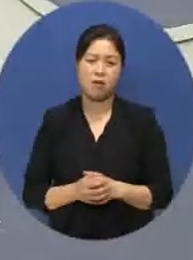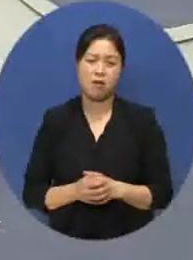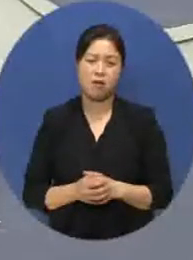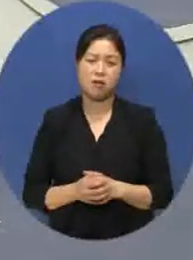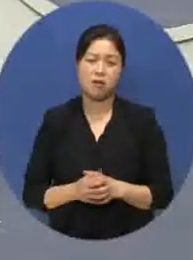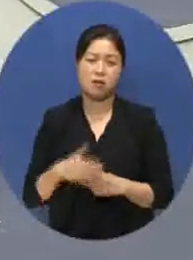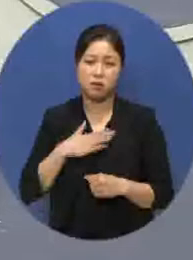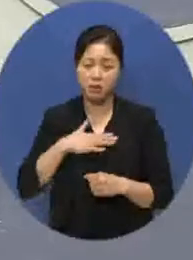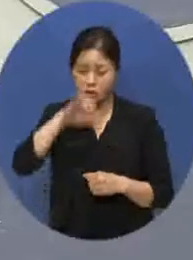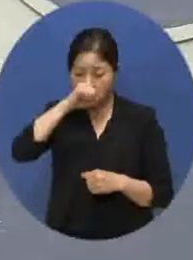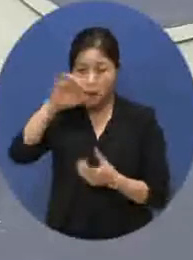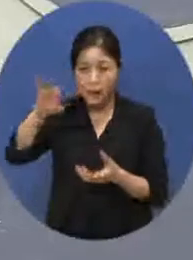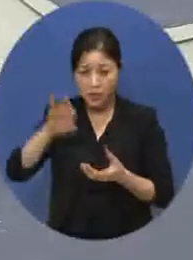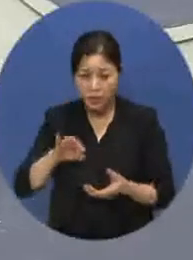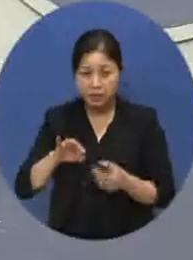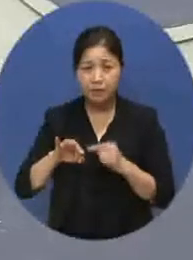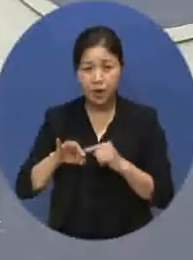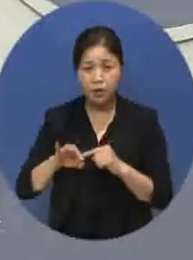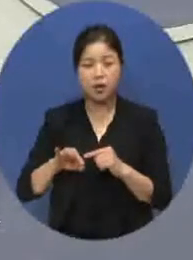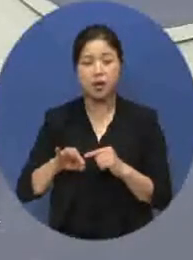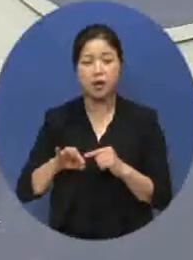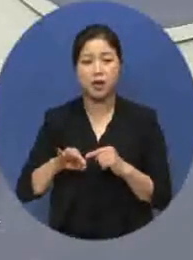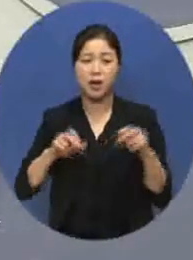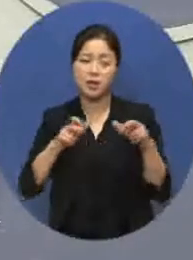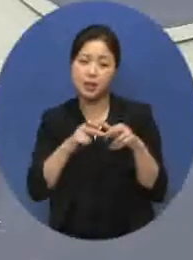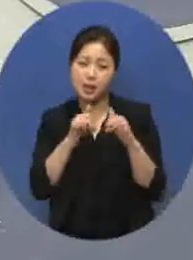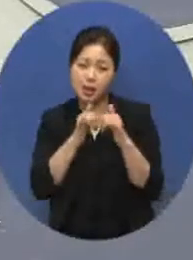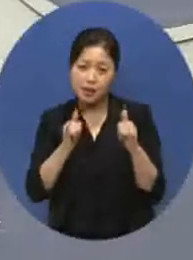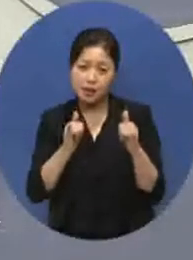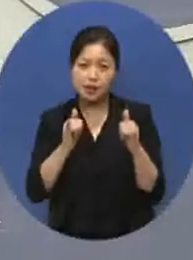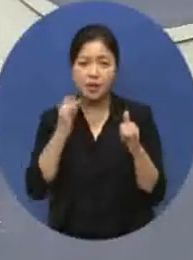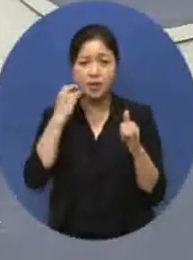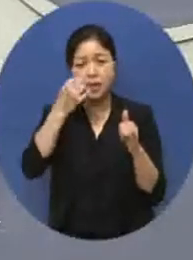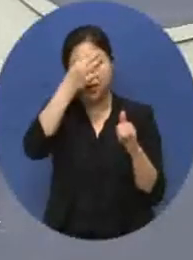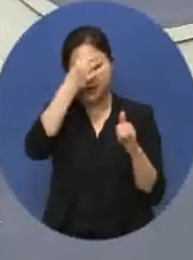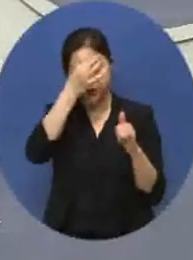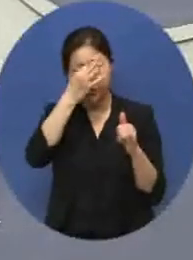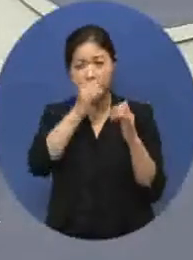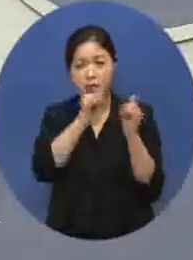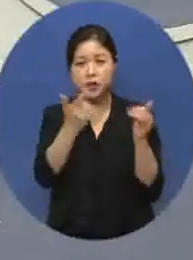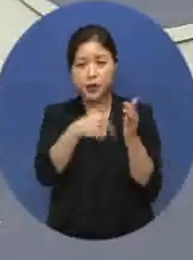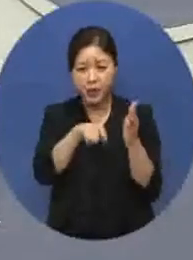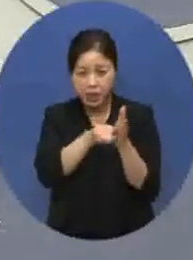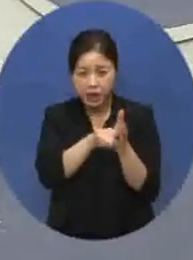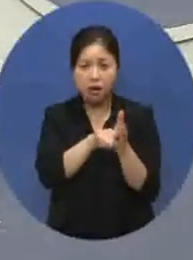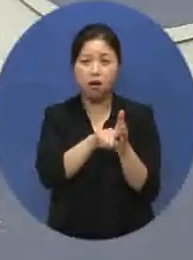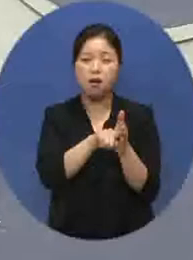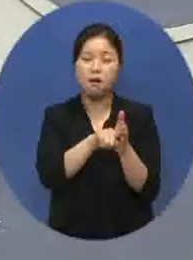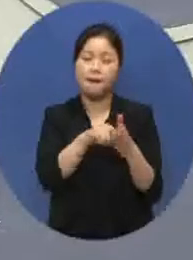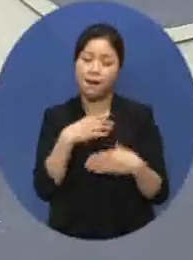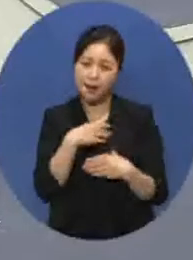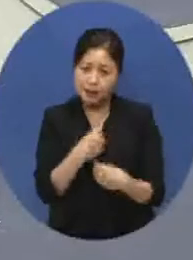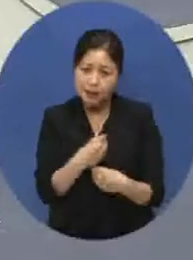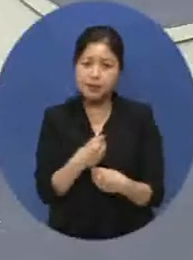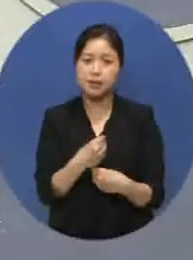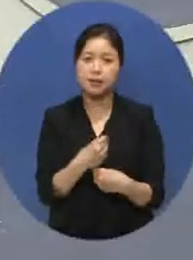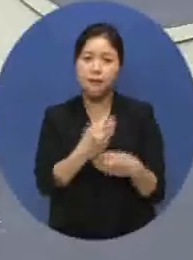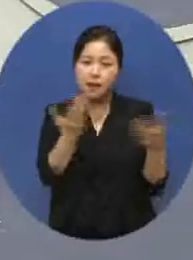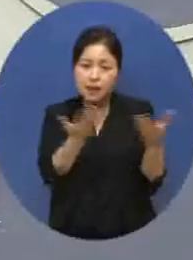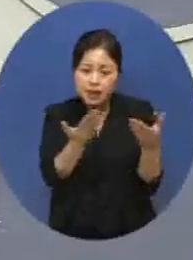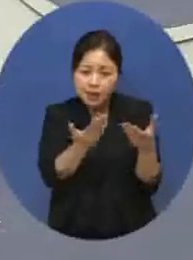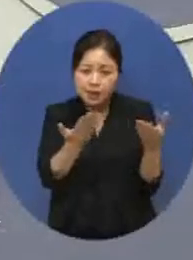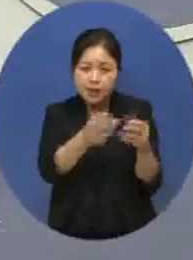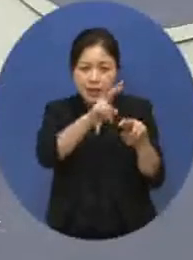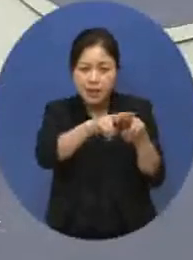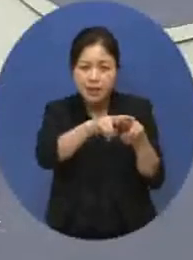그런 예산을 받으면 이것이 아주 좀 안정적인 장애예술인들한테 안정적인 네. 직업을 가질